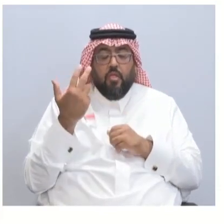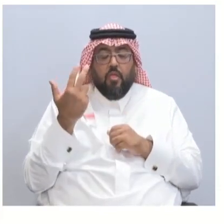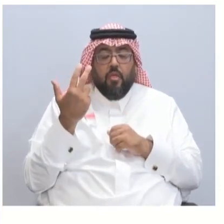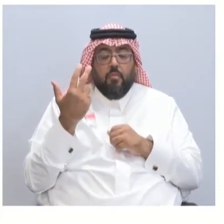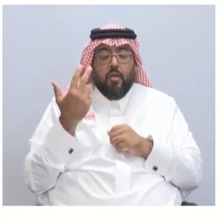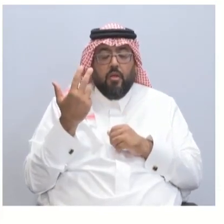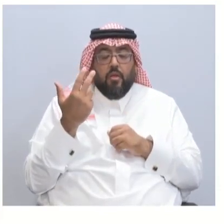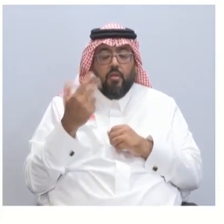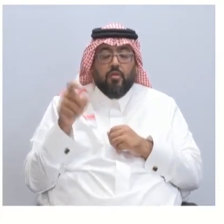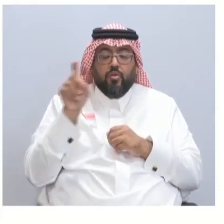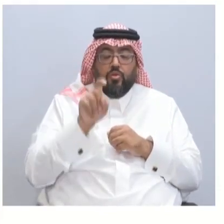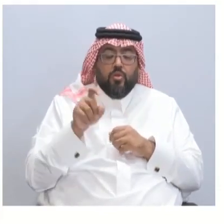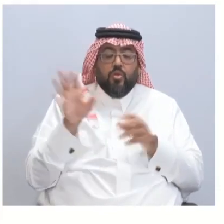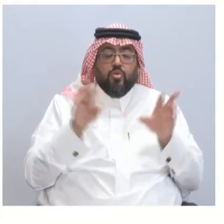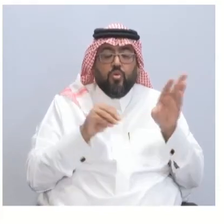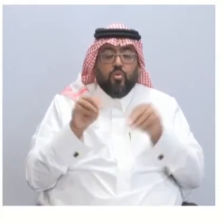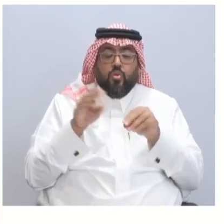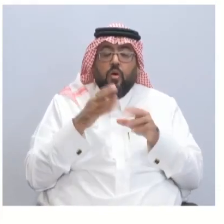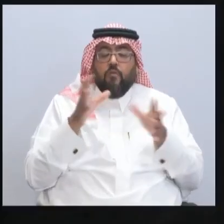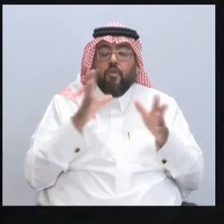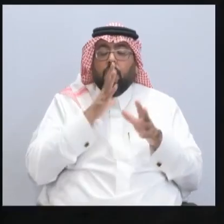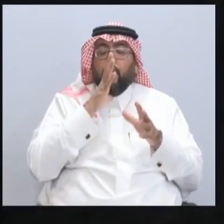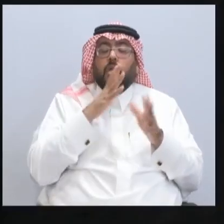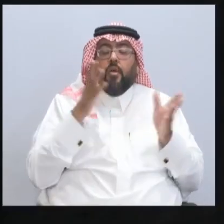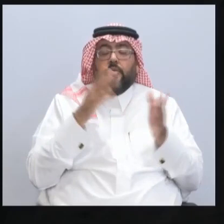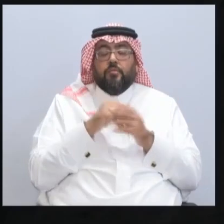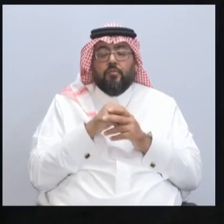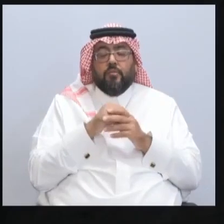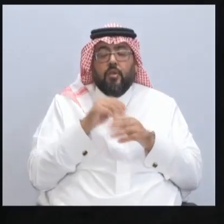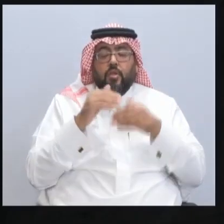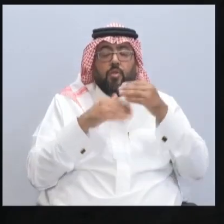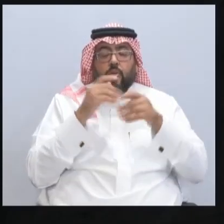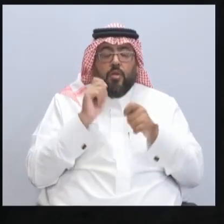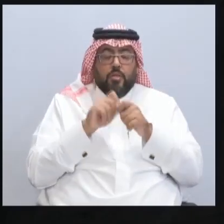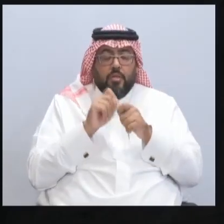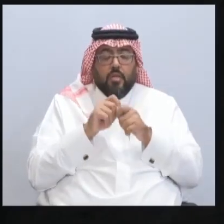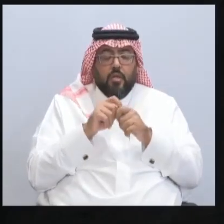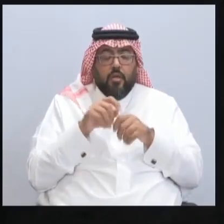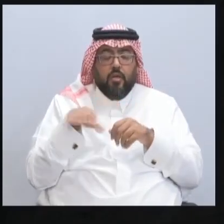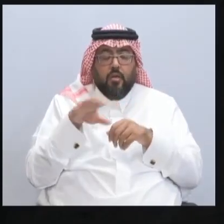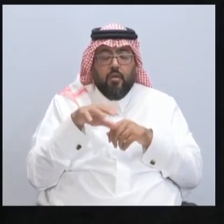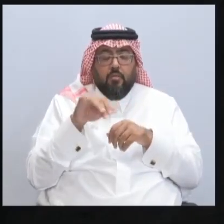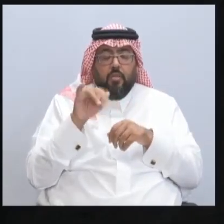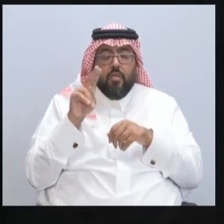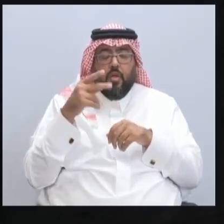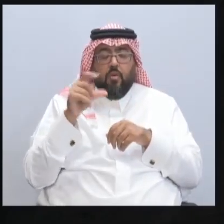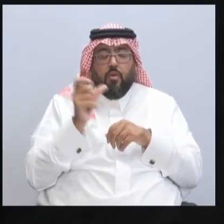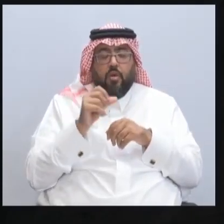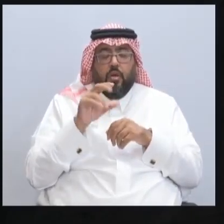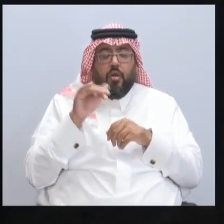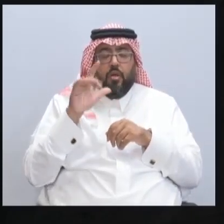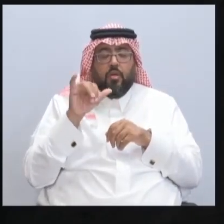كثره الاسواق هذه اهم العوامل التي ساعدت في تطوير الصناعه في دول مجلس التعاون لدول